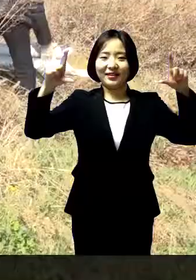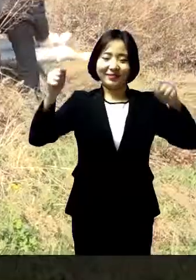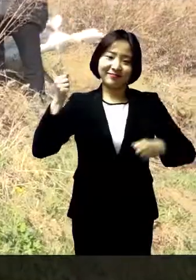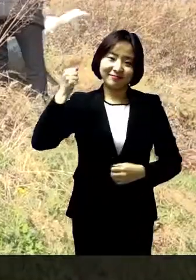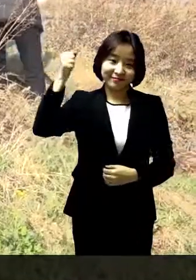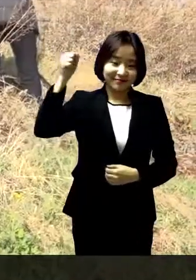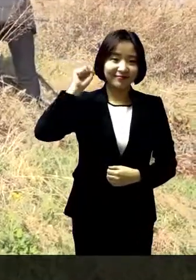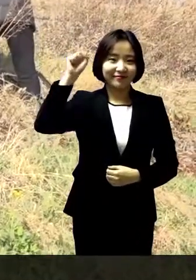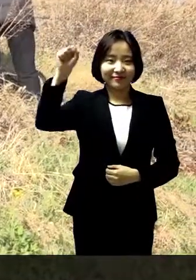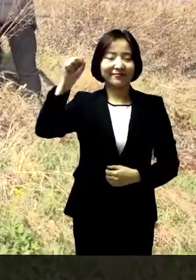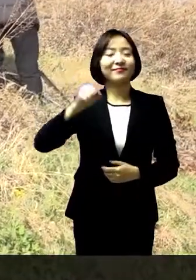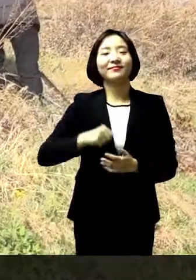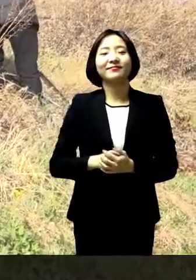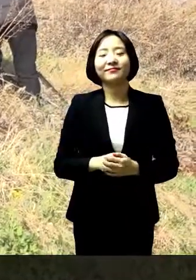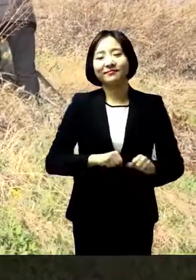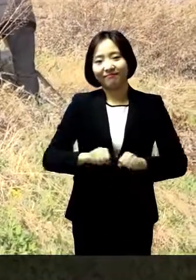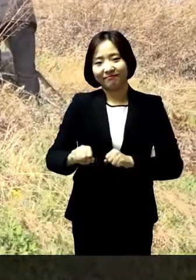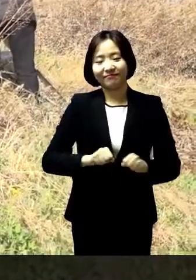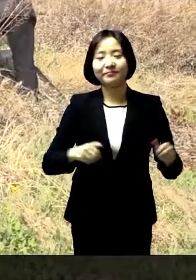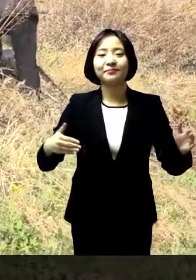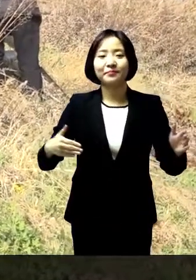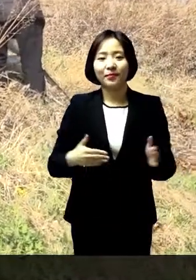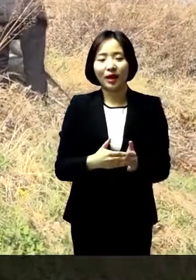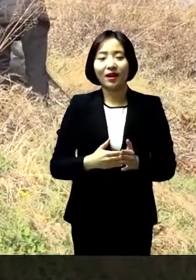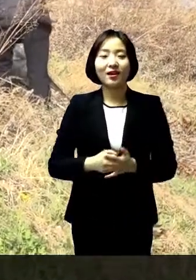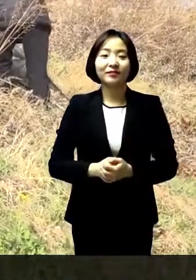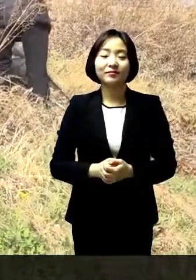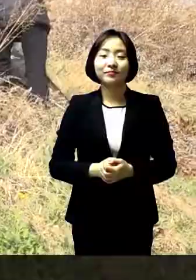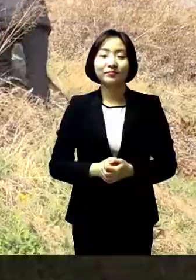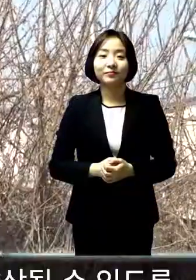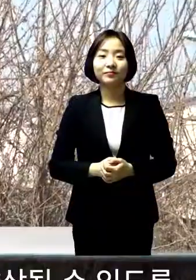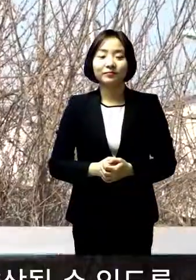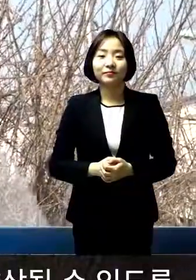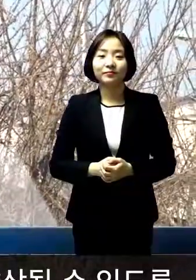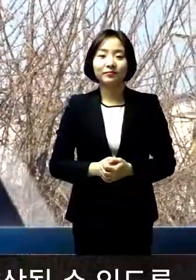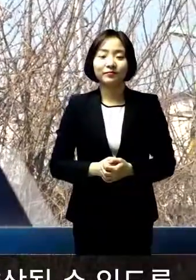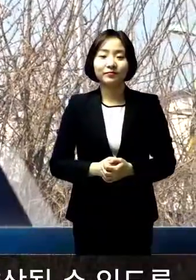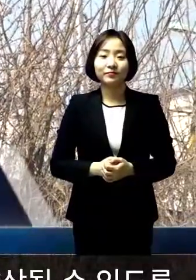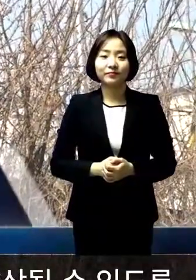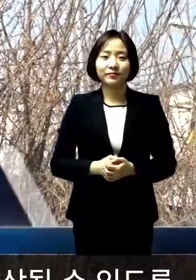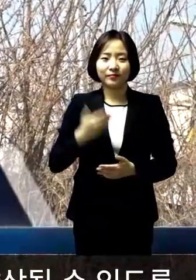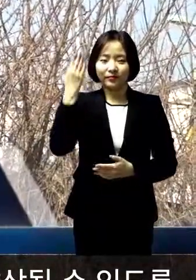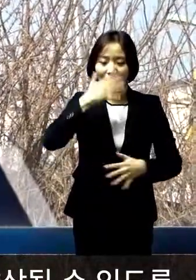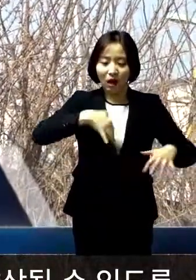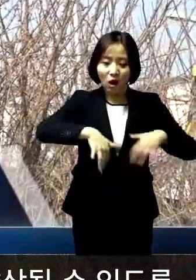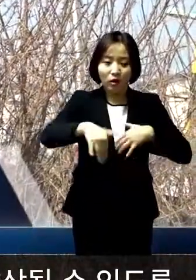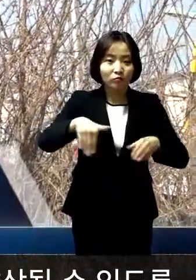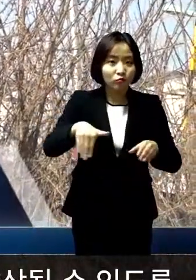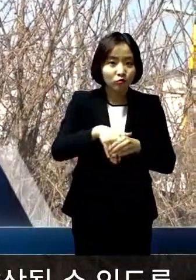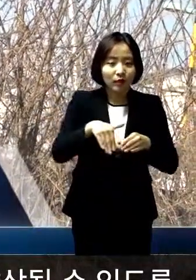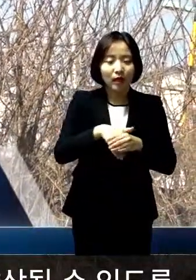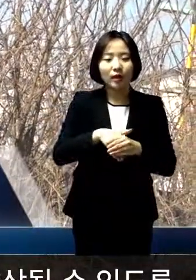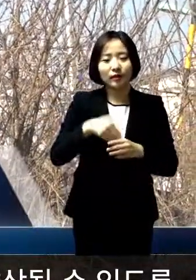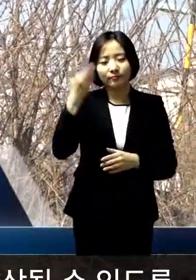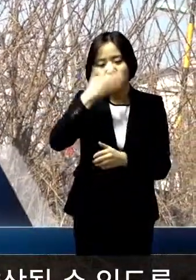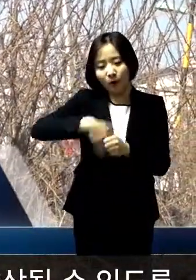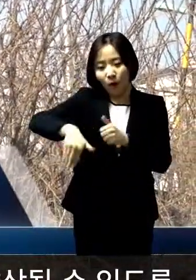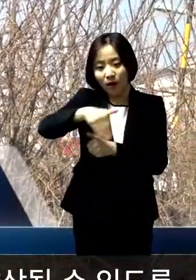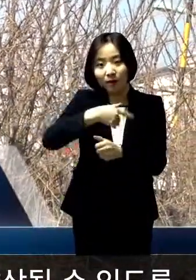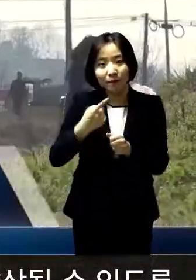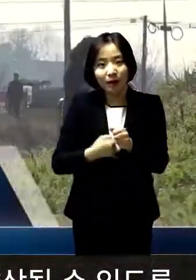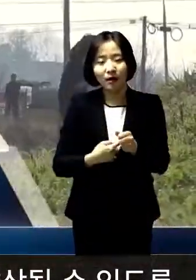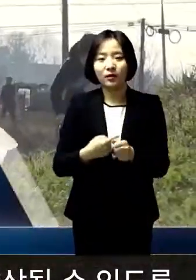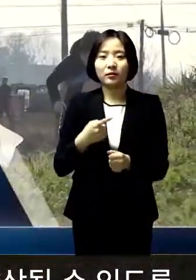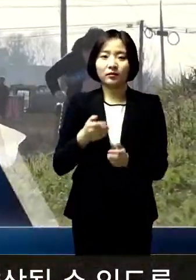슬로건으로 깨끗한 천안 만들기를 위한 캠페인 활동을 펼쳤습니다. 천안시는 깨끗한 거리 문화와 쾌적한 도시 환경을